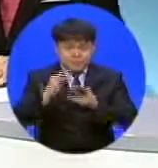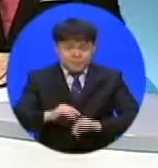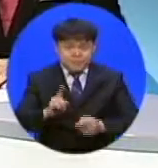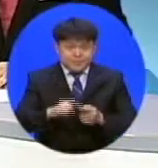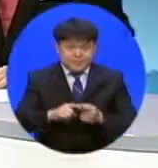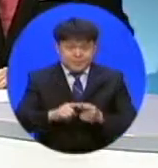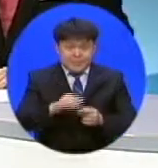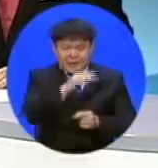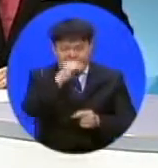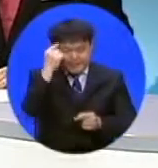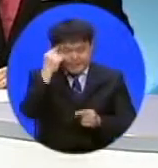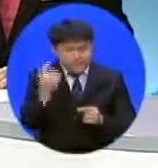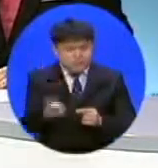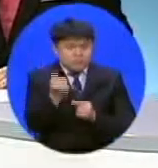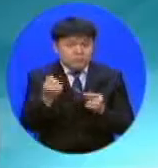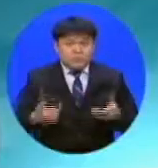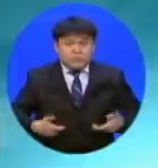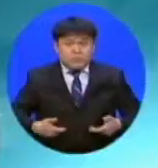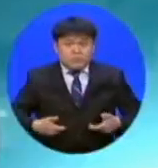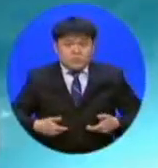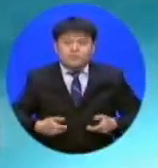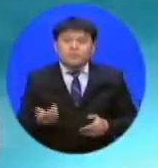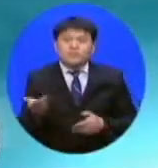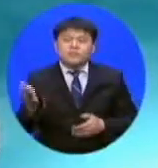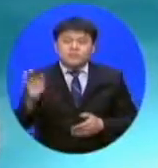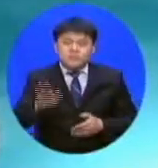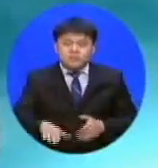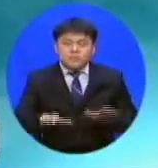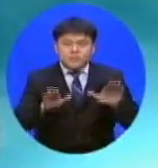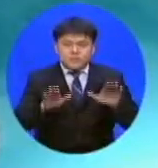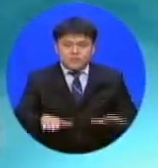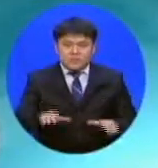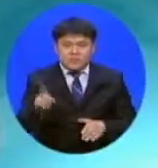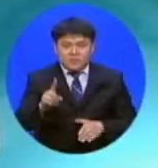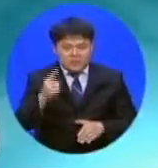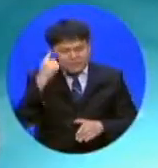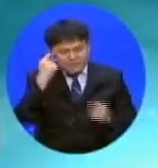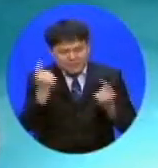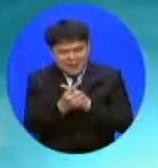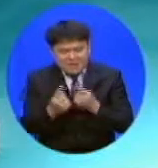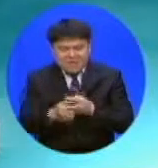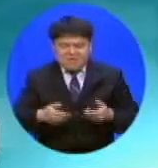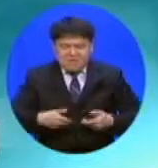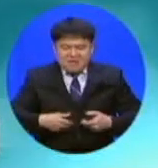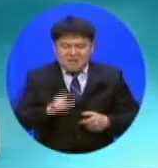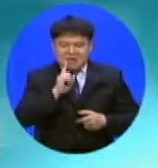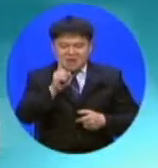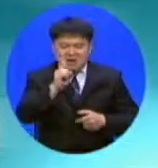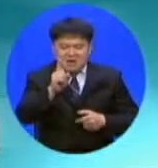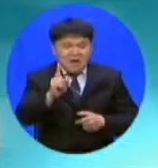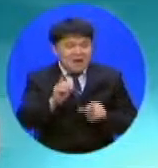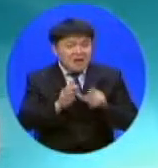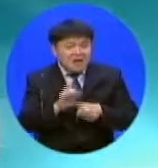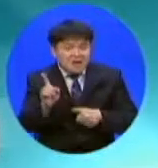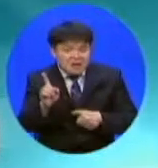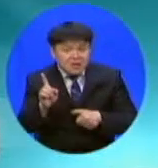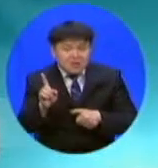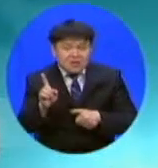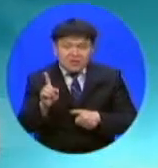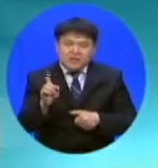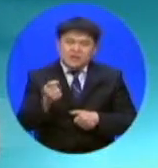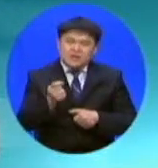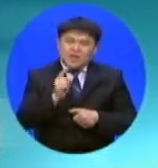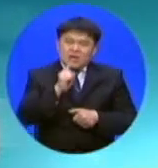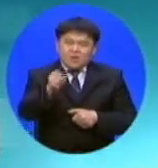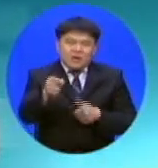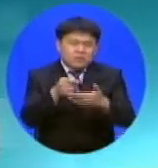인식의 근본적인 변화가 필요한 건 맞습니다. 네. 하지만 이거는 지금 우리가 그냥 인식의 변화가 필요하다라고 얘기를 할 때는 어떻게 보면 좀 공허한